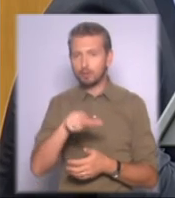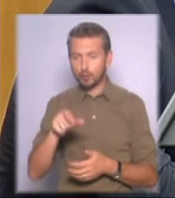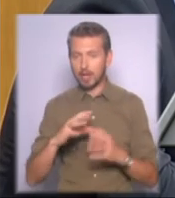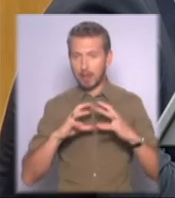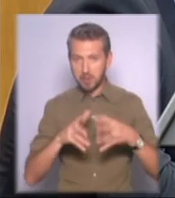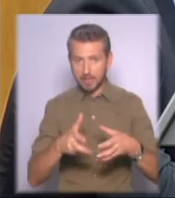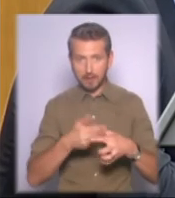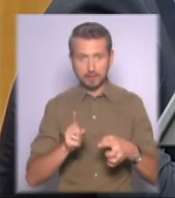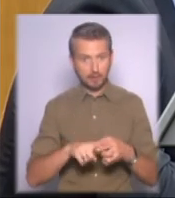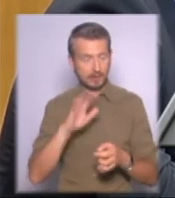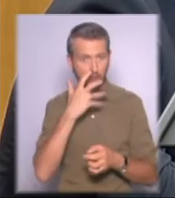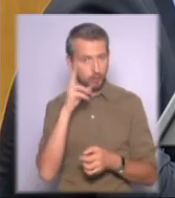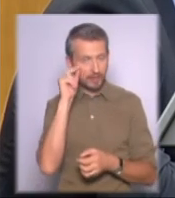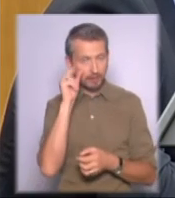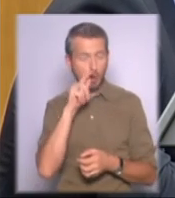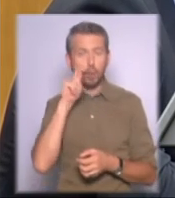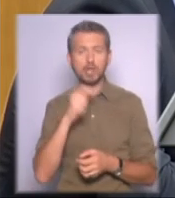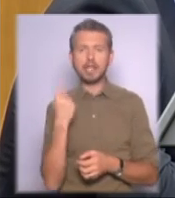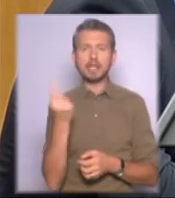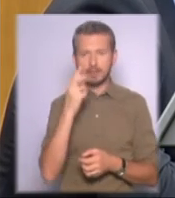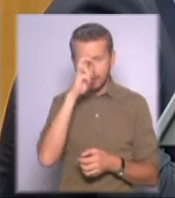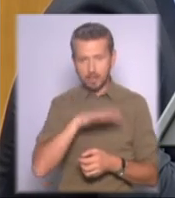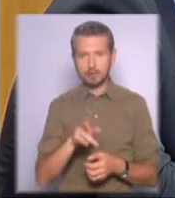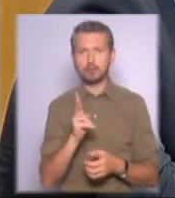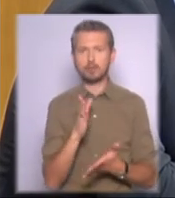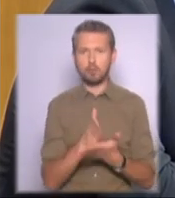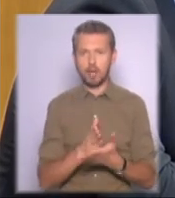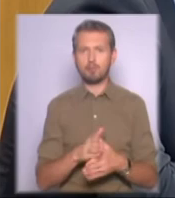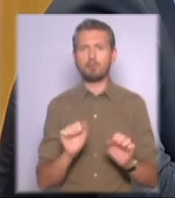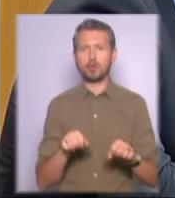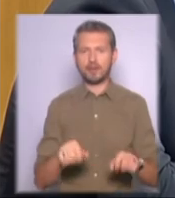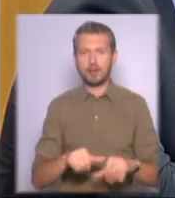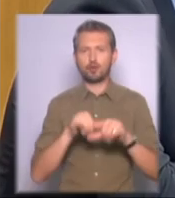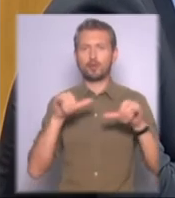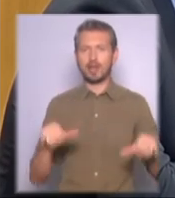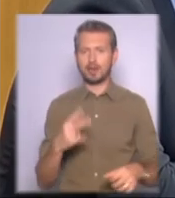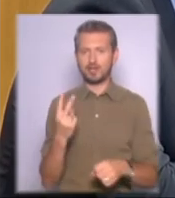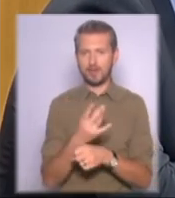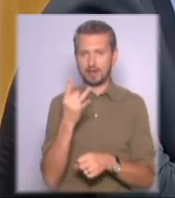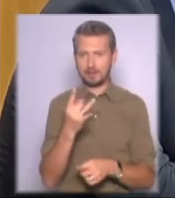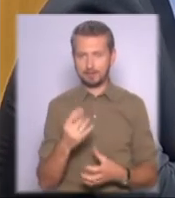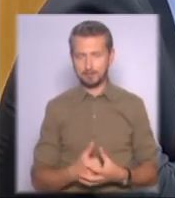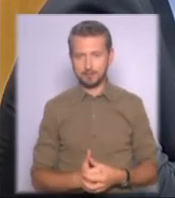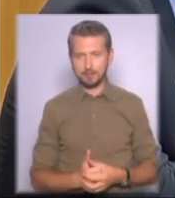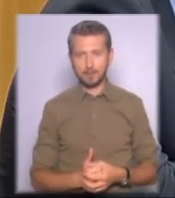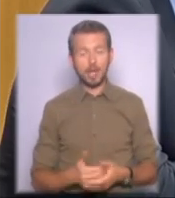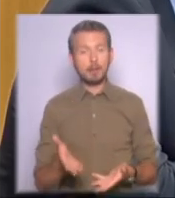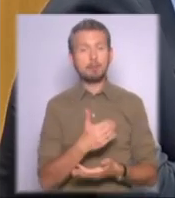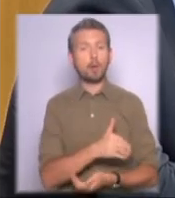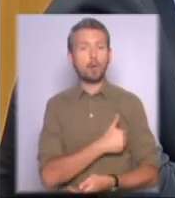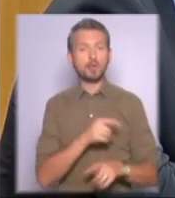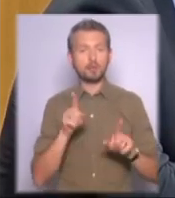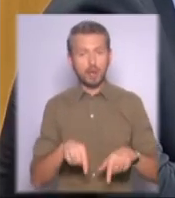цифра. І Україна є єдина країна, яка має потенціал зростання цього потенціалу майже в два рази. Ми хочемо також